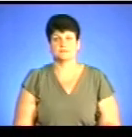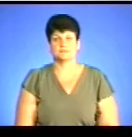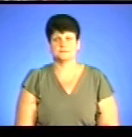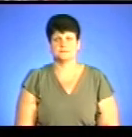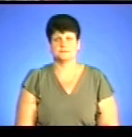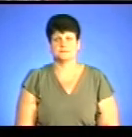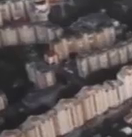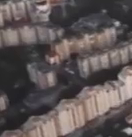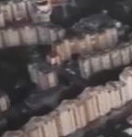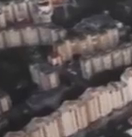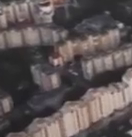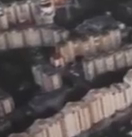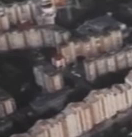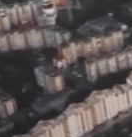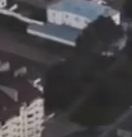Дякую.